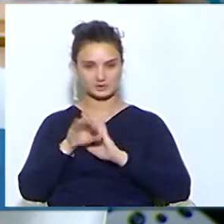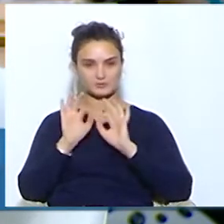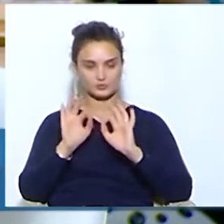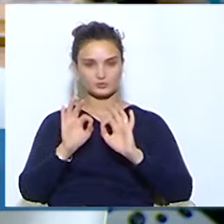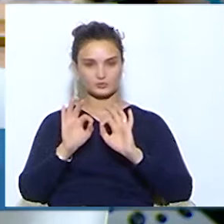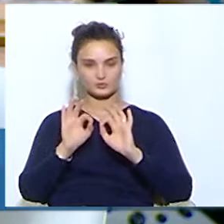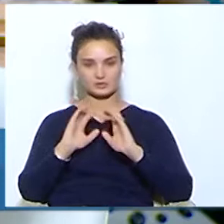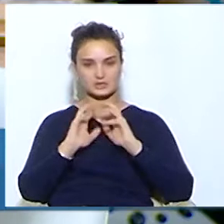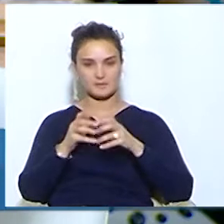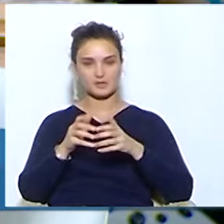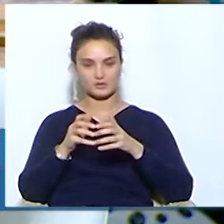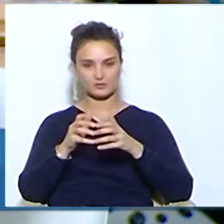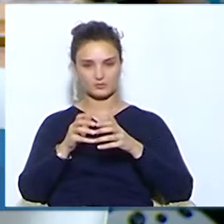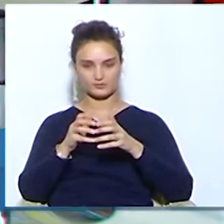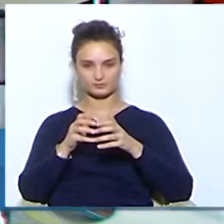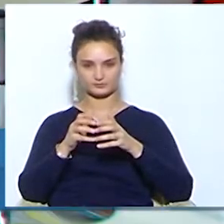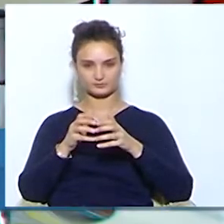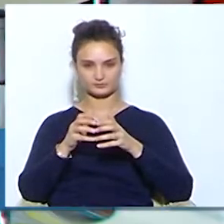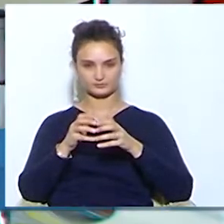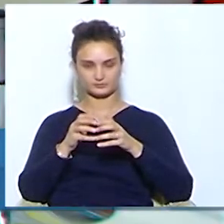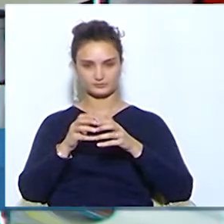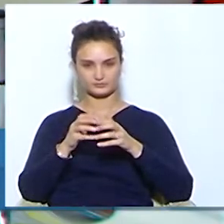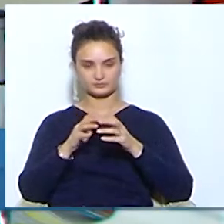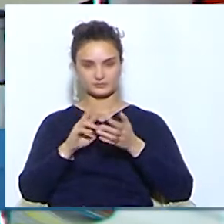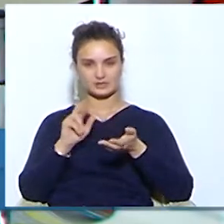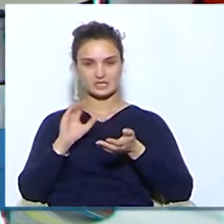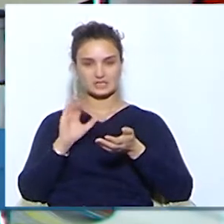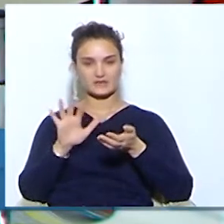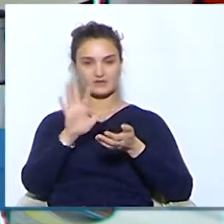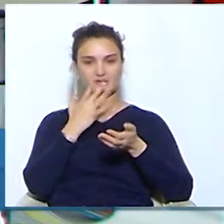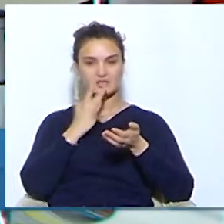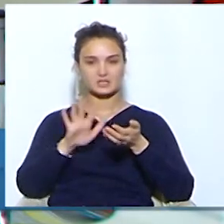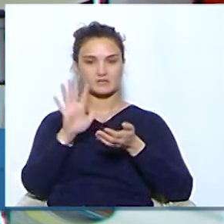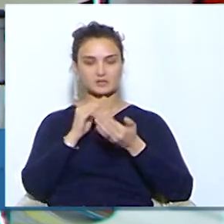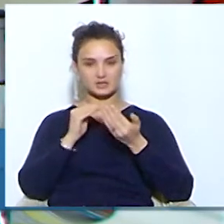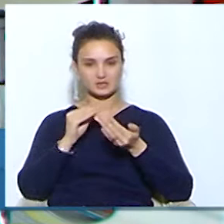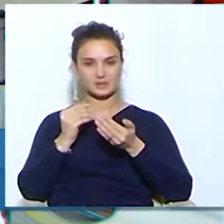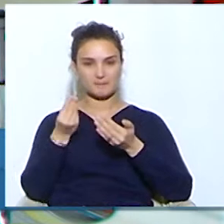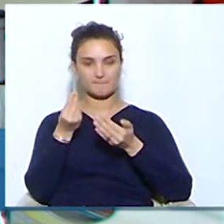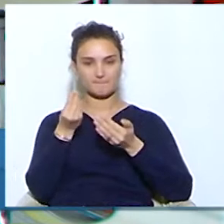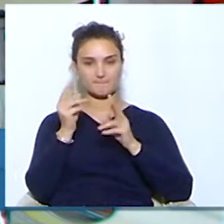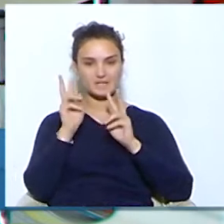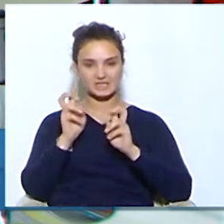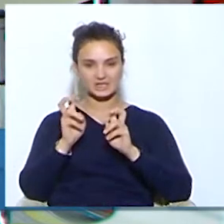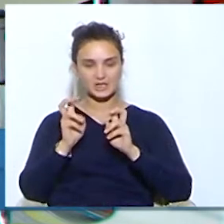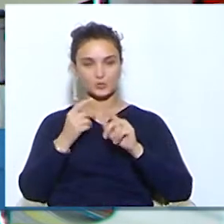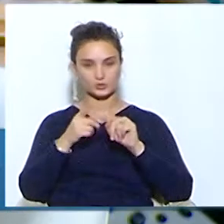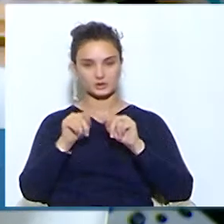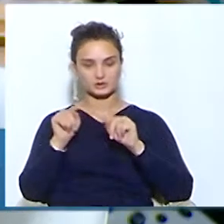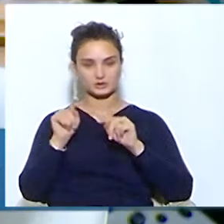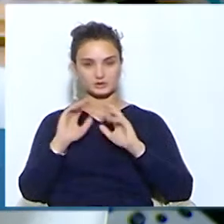სწორია? სამყარო, დასავლური სამყარო, მატერიალისტულ, კაპიტალისტური და ესეთი